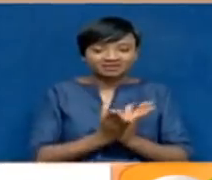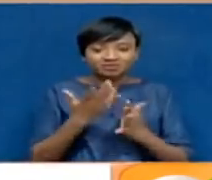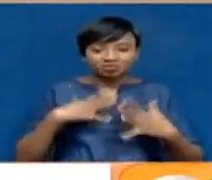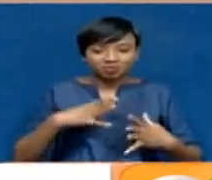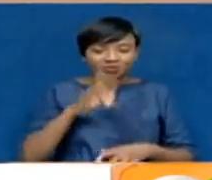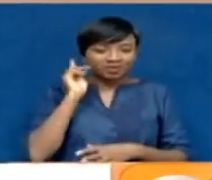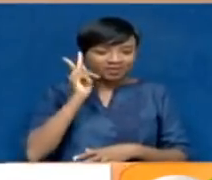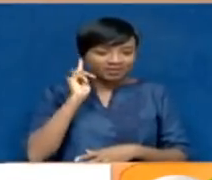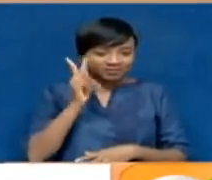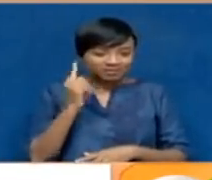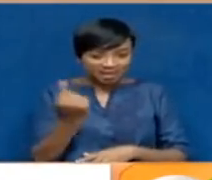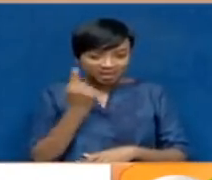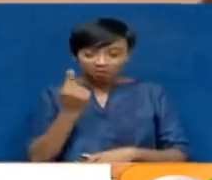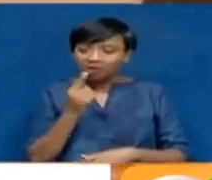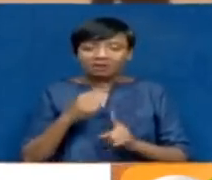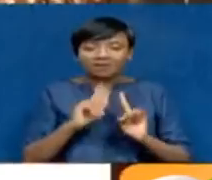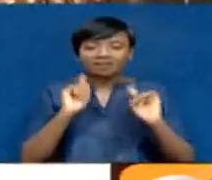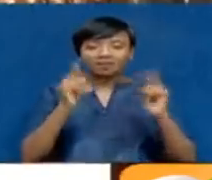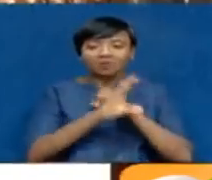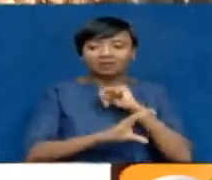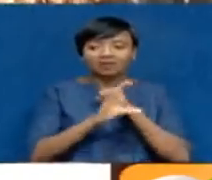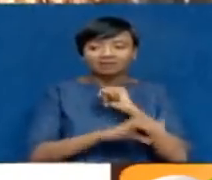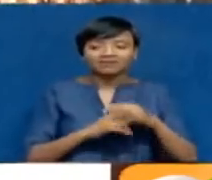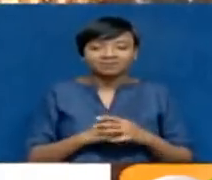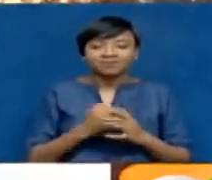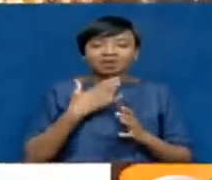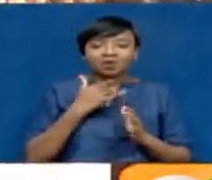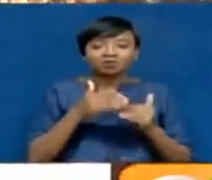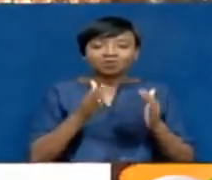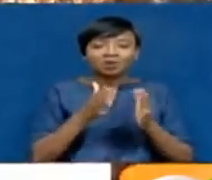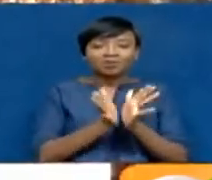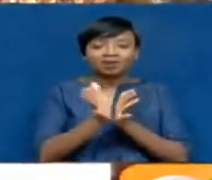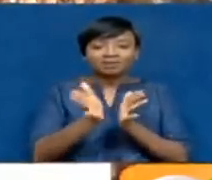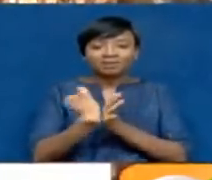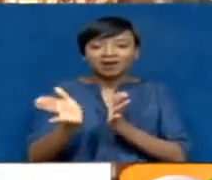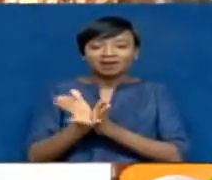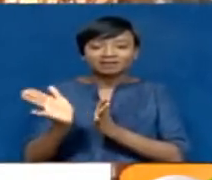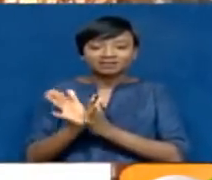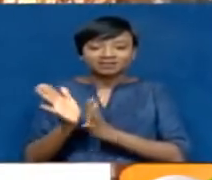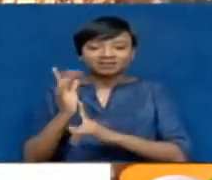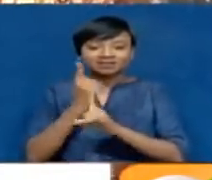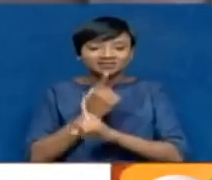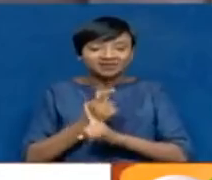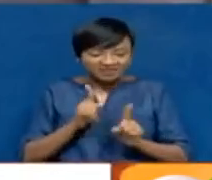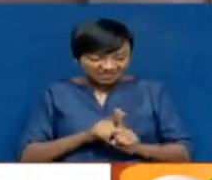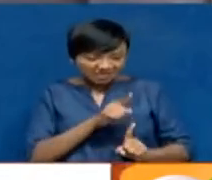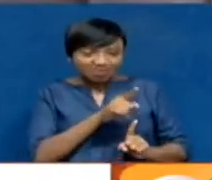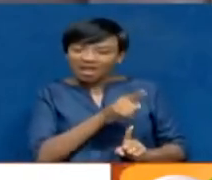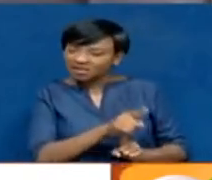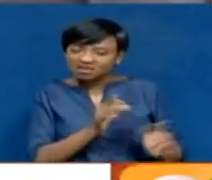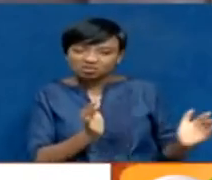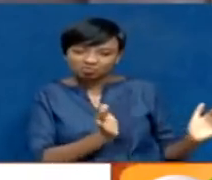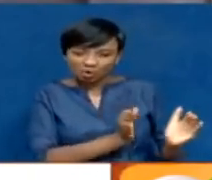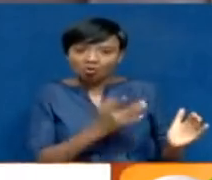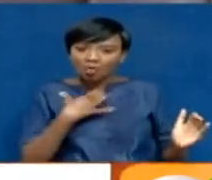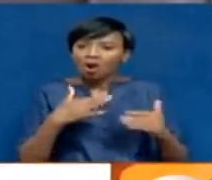Kisii, bali taifa nzima kwa jumla. Nataka kufungua showroom kubwa, sio kama hii, hii ni ndogo niko na.